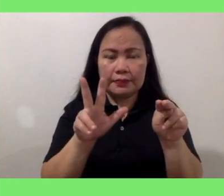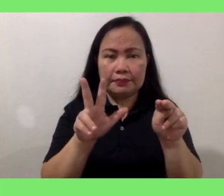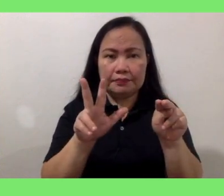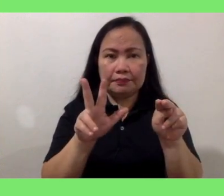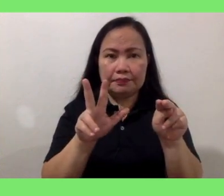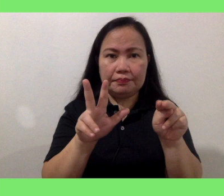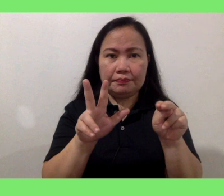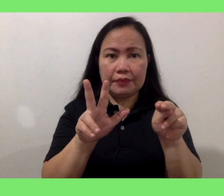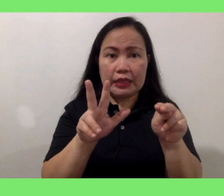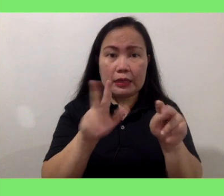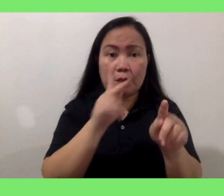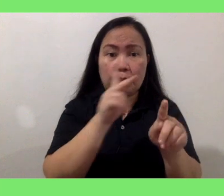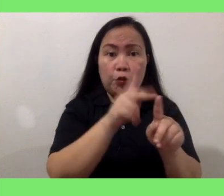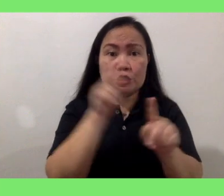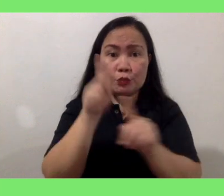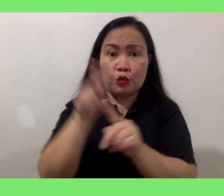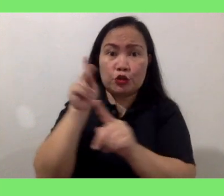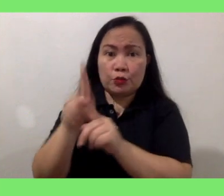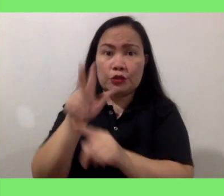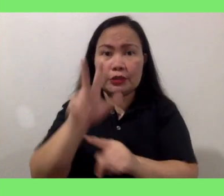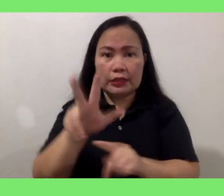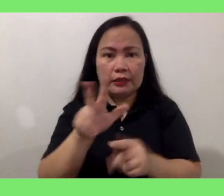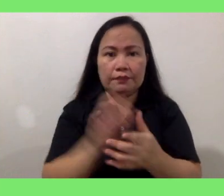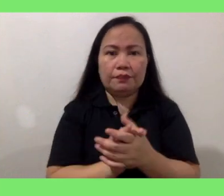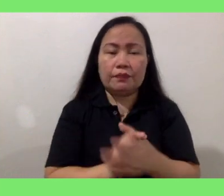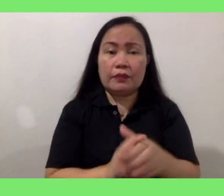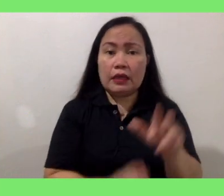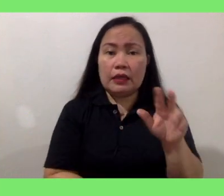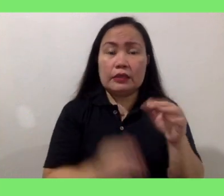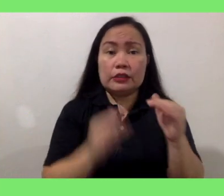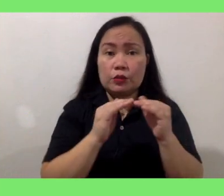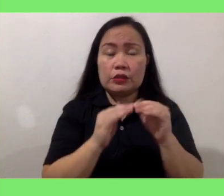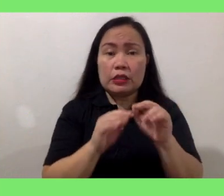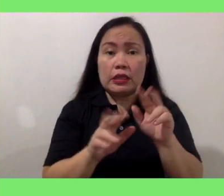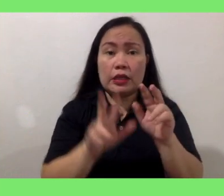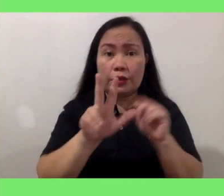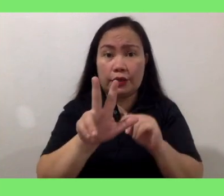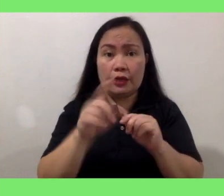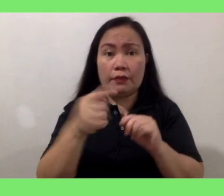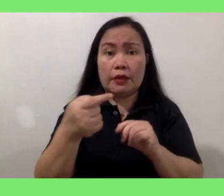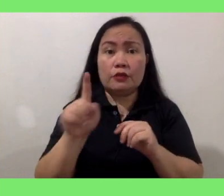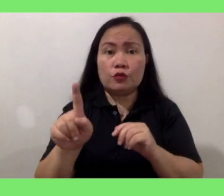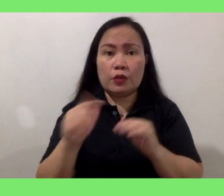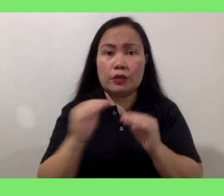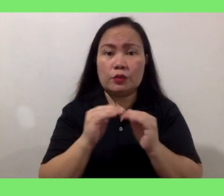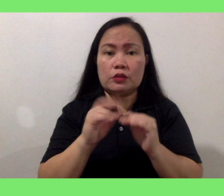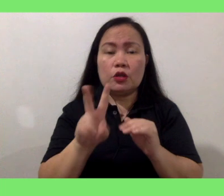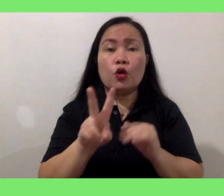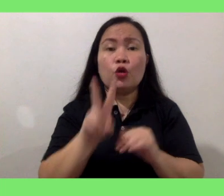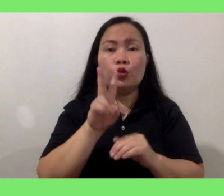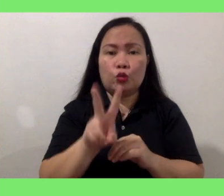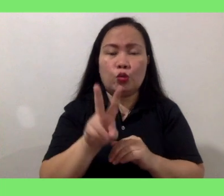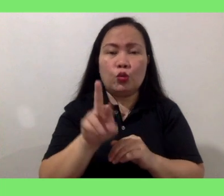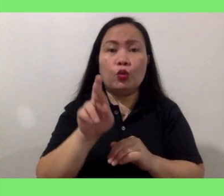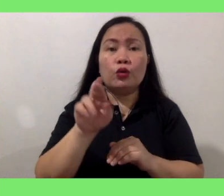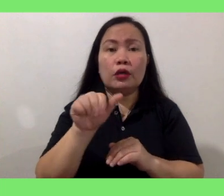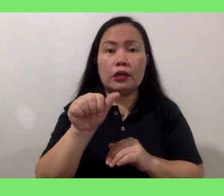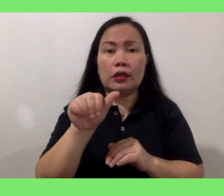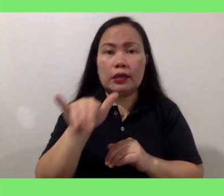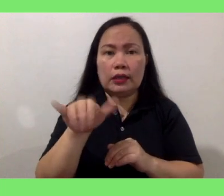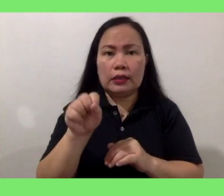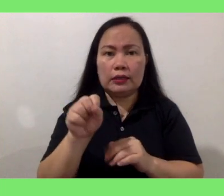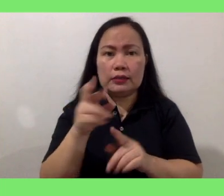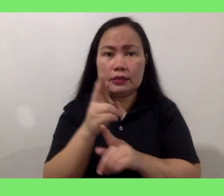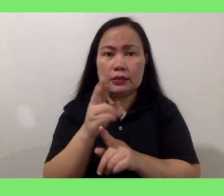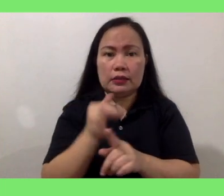is 3. Okay? So, 3 minus 1, so that is 2. That's why we have